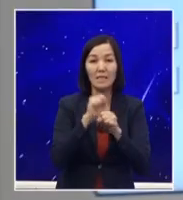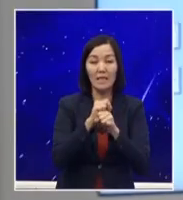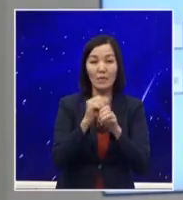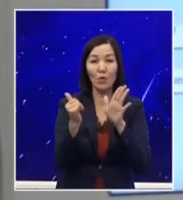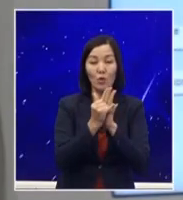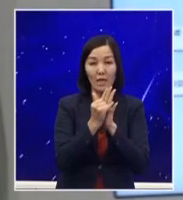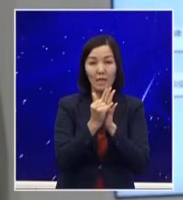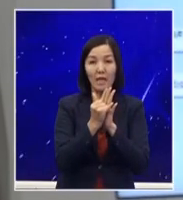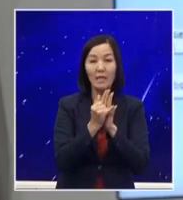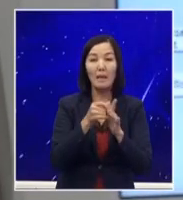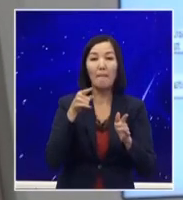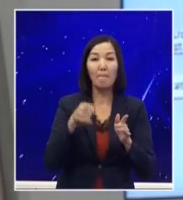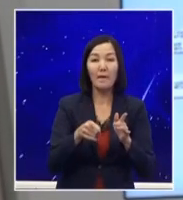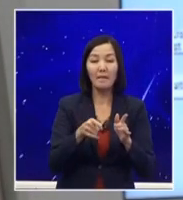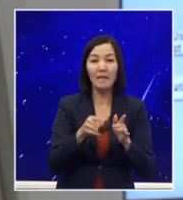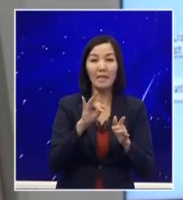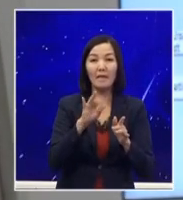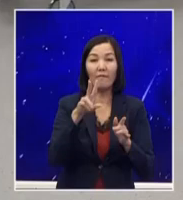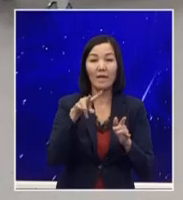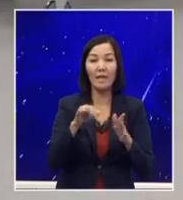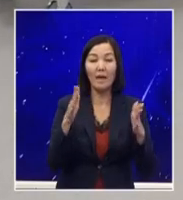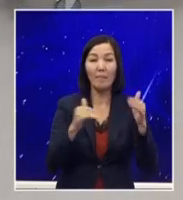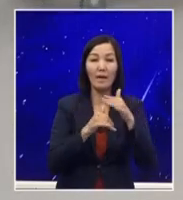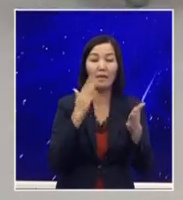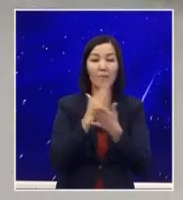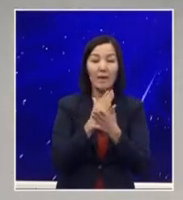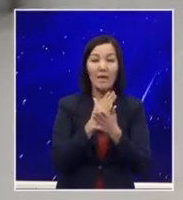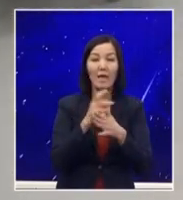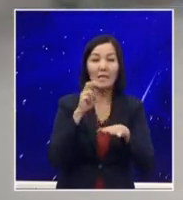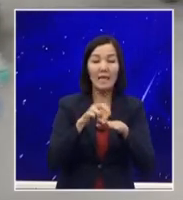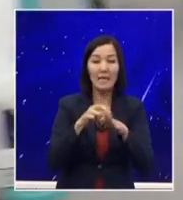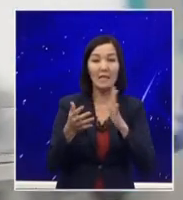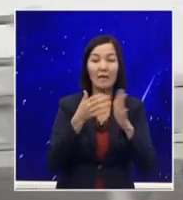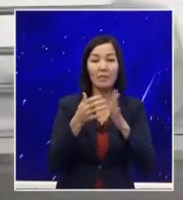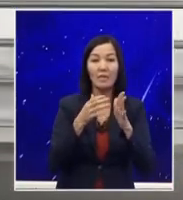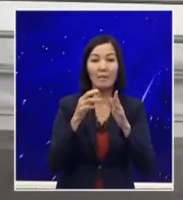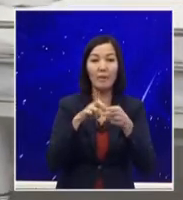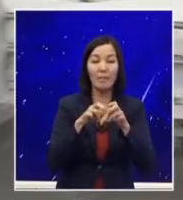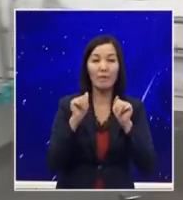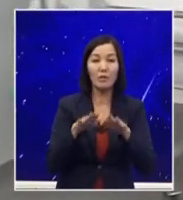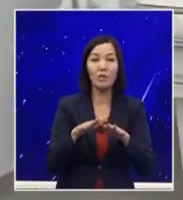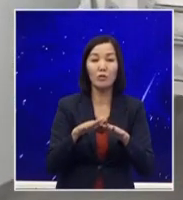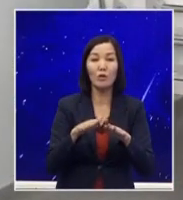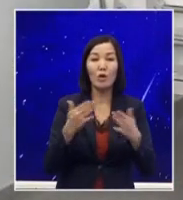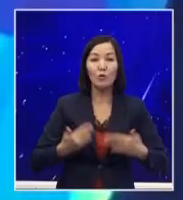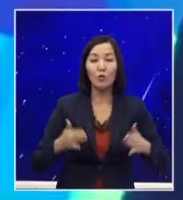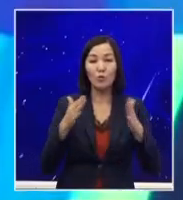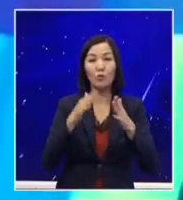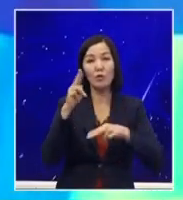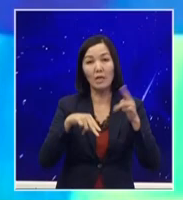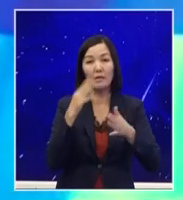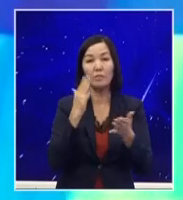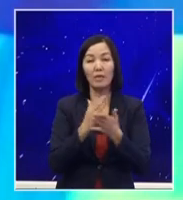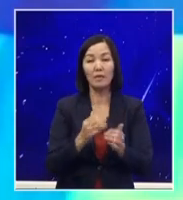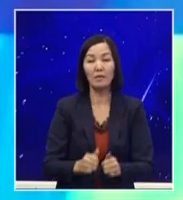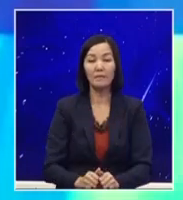станциялар орнатылып, 1000-нан аса ИВЛ аппараттар алын. Маман тапшылығын шешу үшін дәрігерлерге арнап, тұрғын үйлер салынып жатыр. Для того,